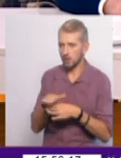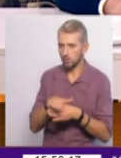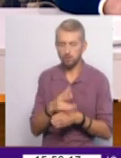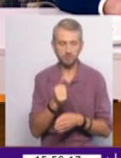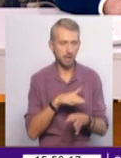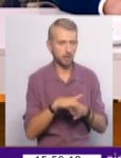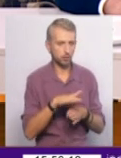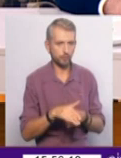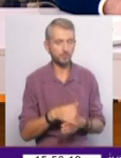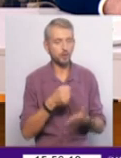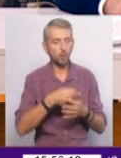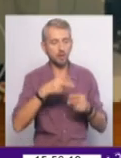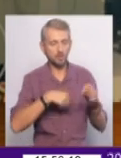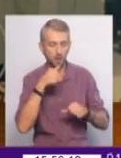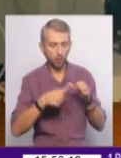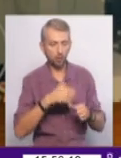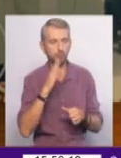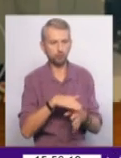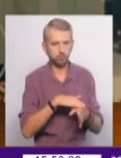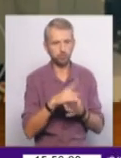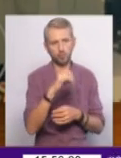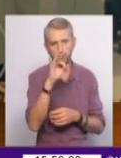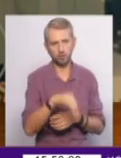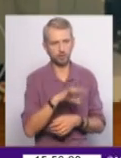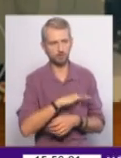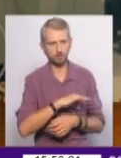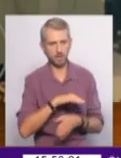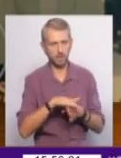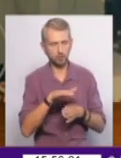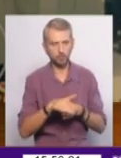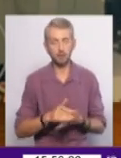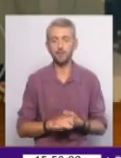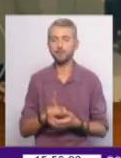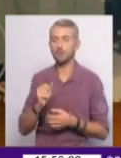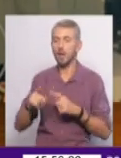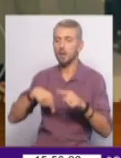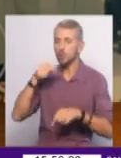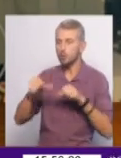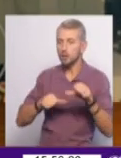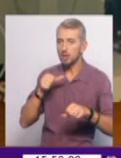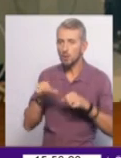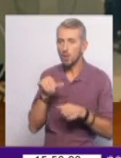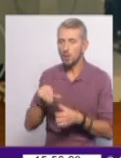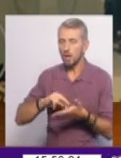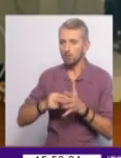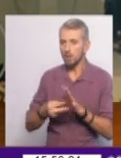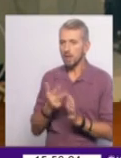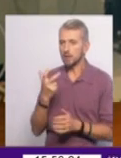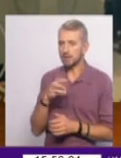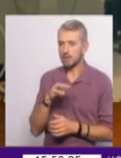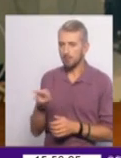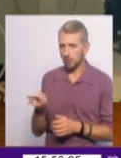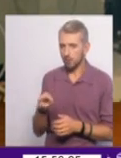реалізовані, так. До кінця року вони вже будуть повністю 100% реалізовані. На наступний рік у вас в планах 300